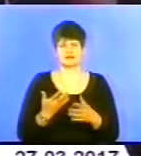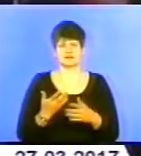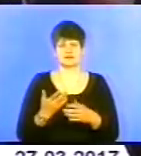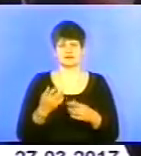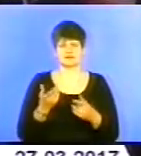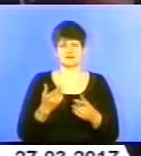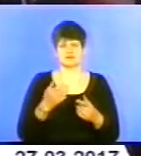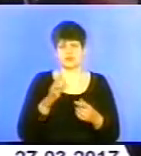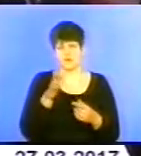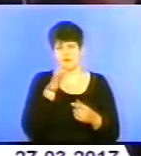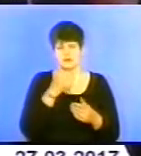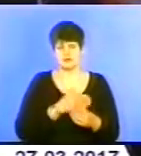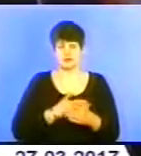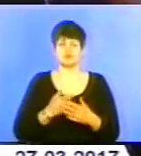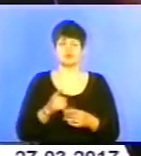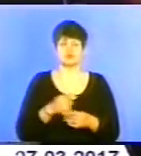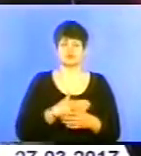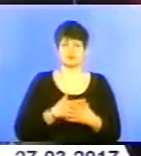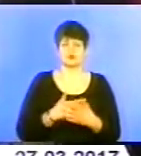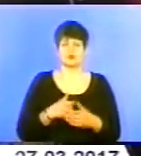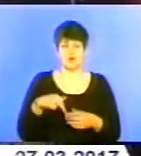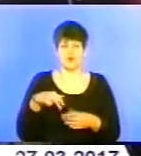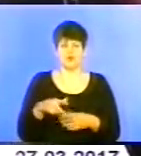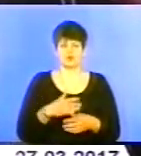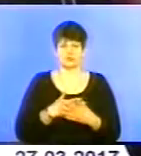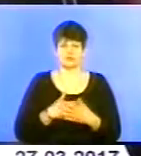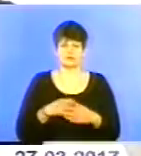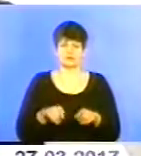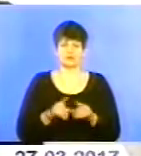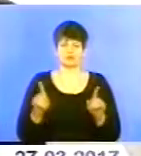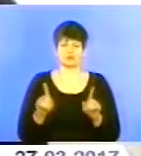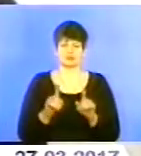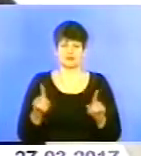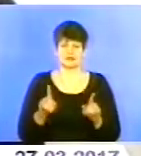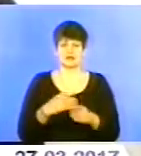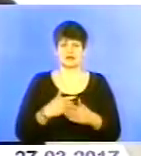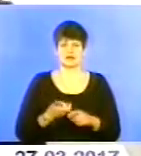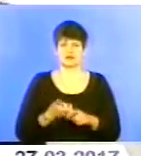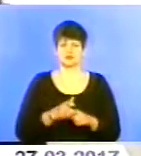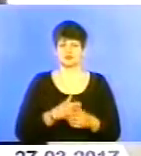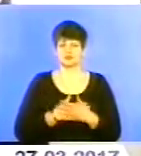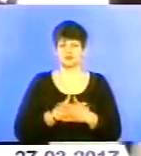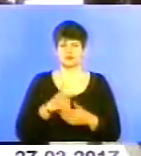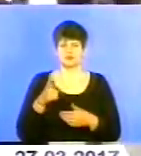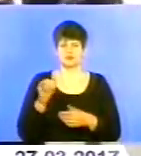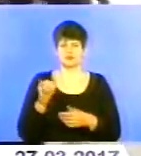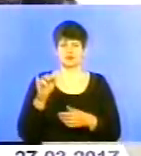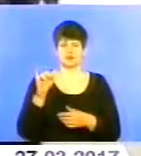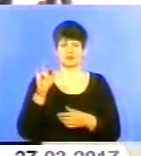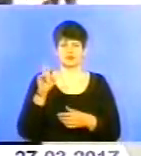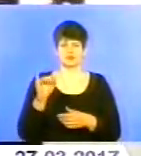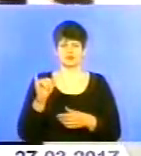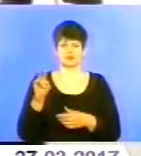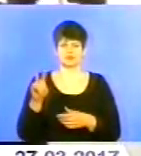класичне. Ходимо. Як виходить, любимо. Так, ми також музиканти. Я дуже люблю Гуцулку Ксеню. Отак, якщо виходить,